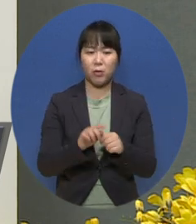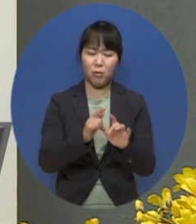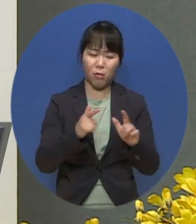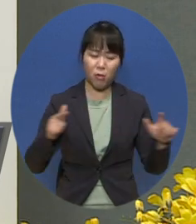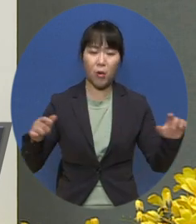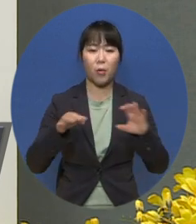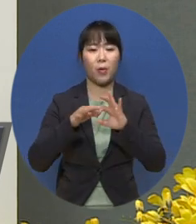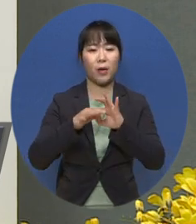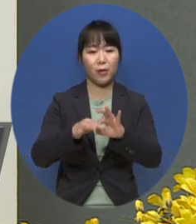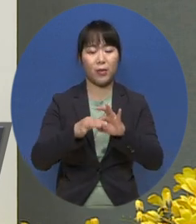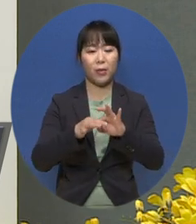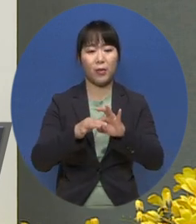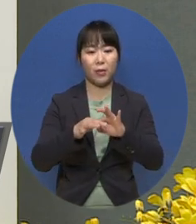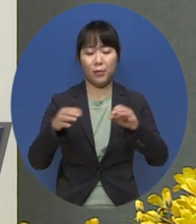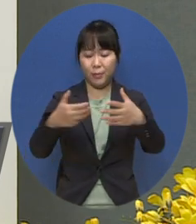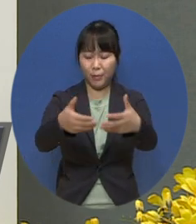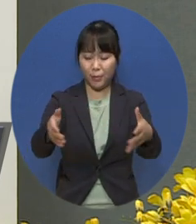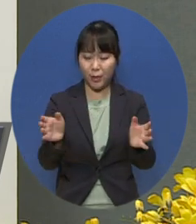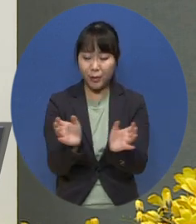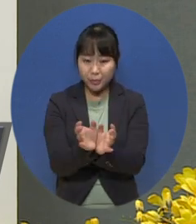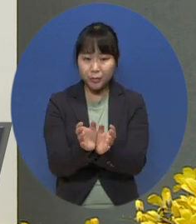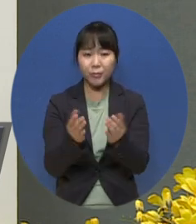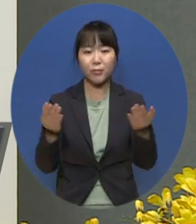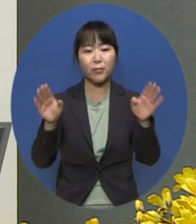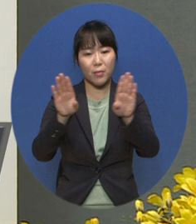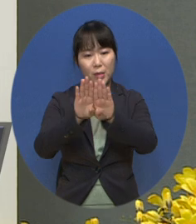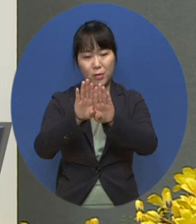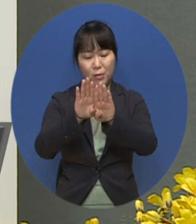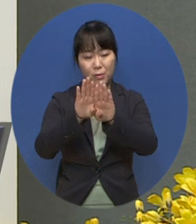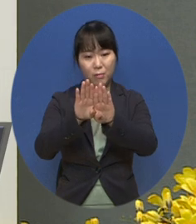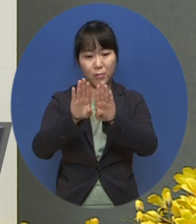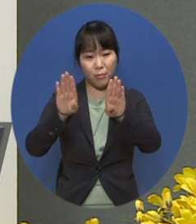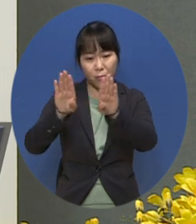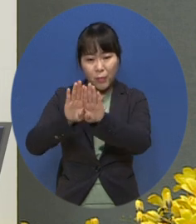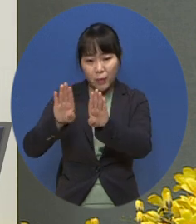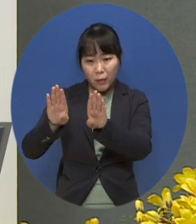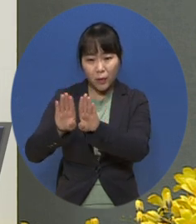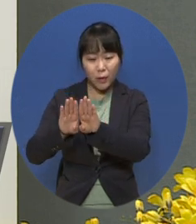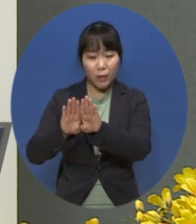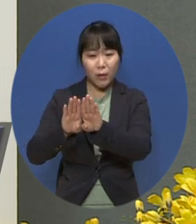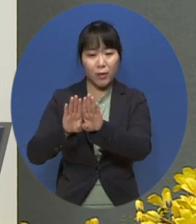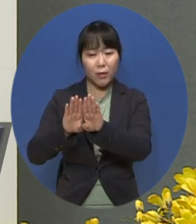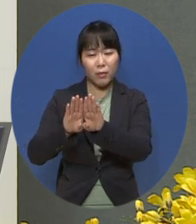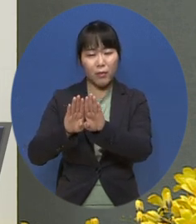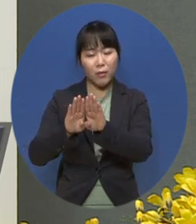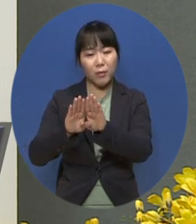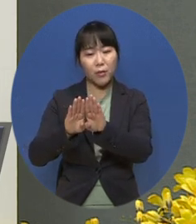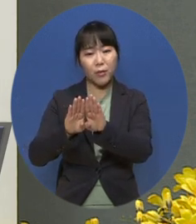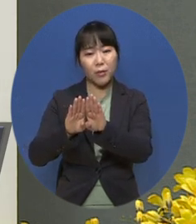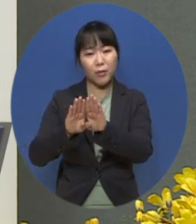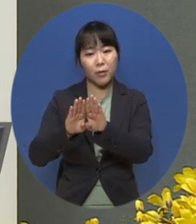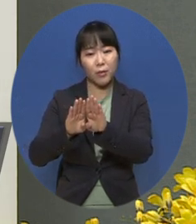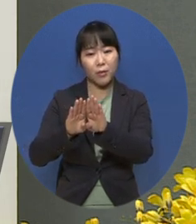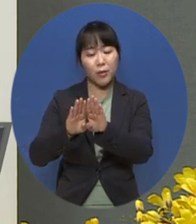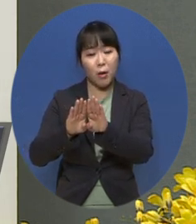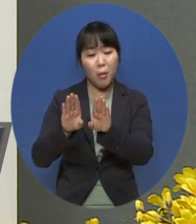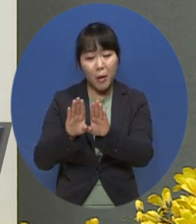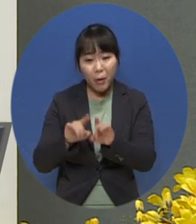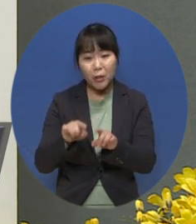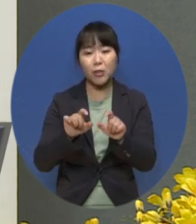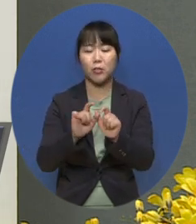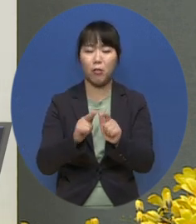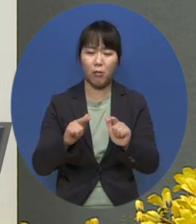여러가지 관련된 단체가 폐수 되고 또 그 문을 닫은